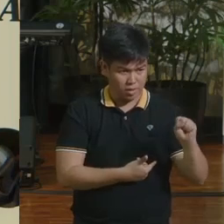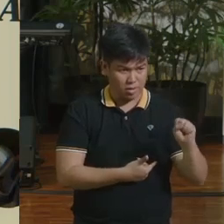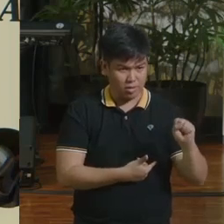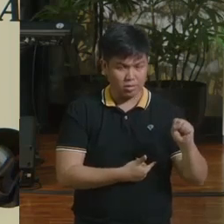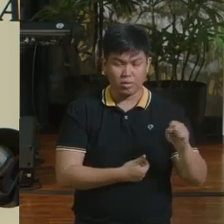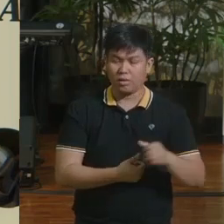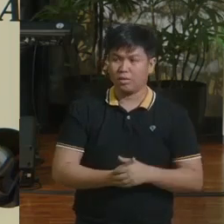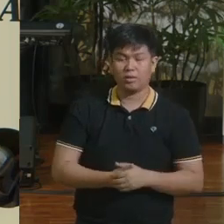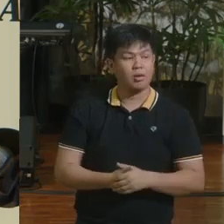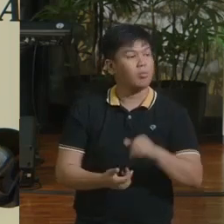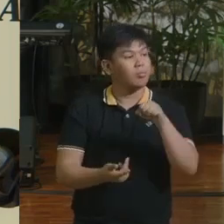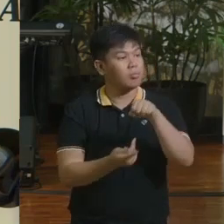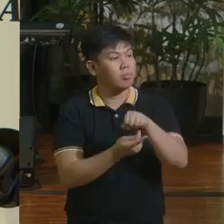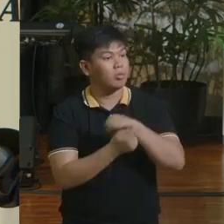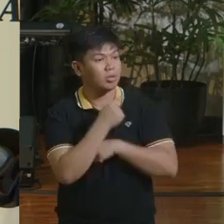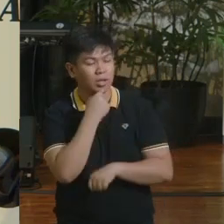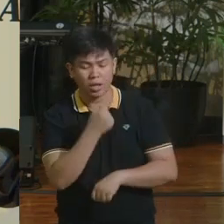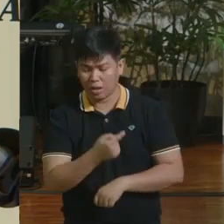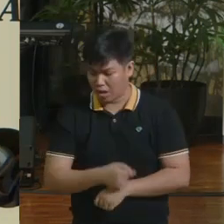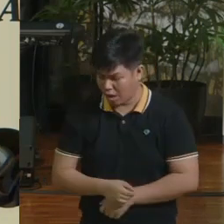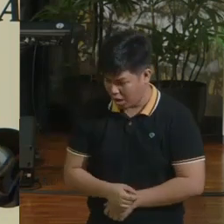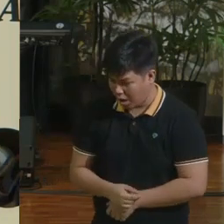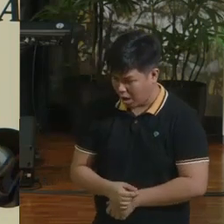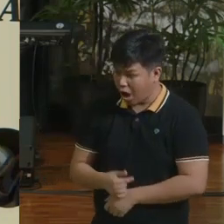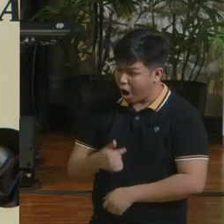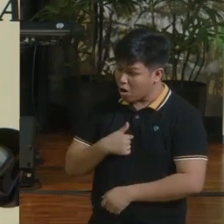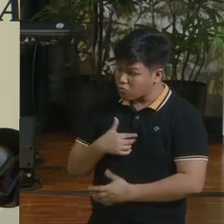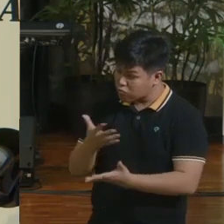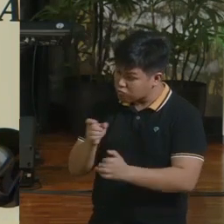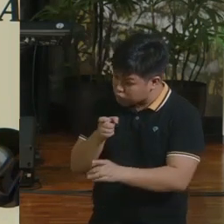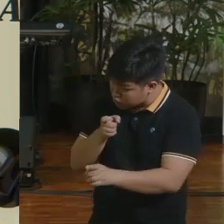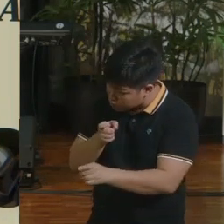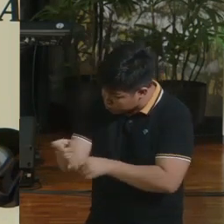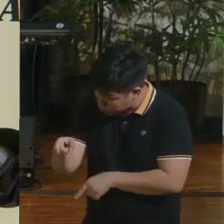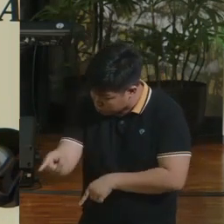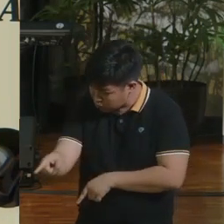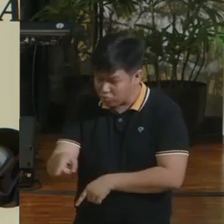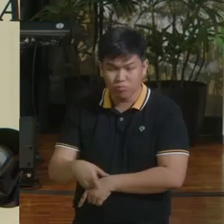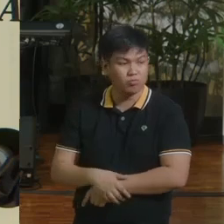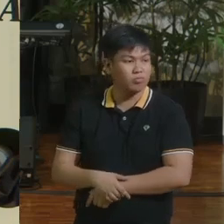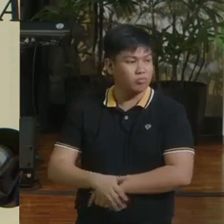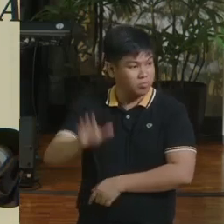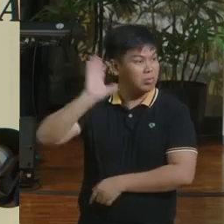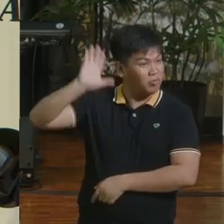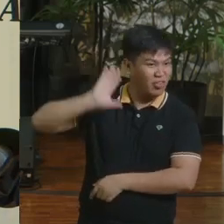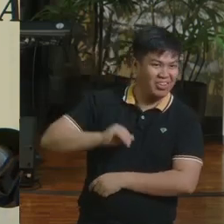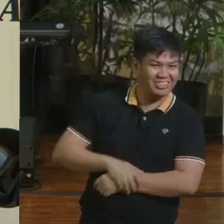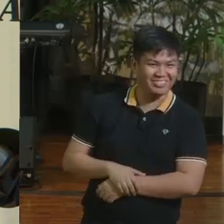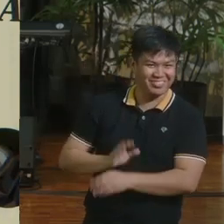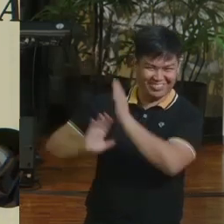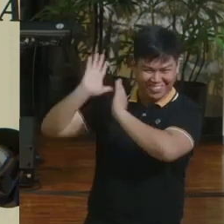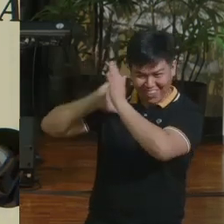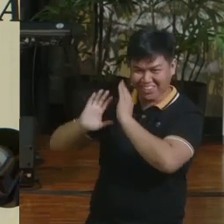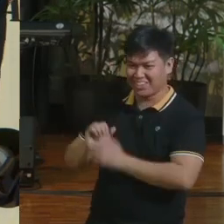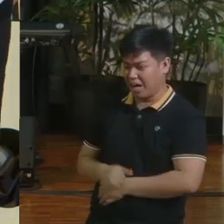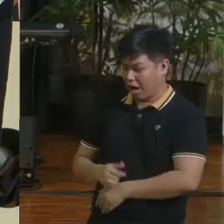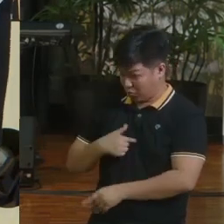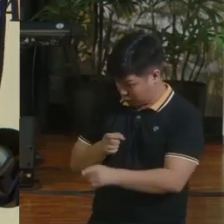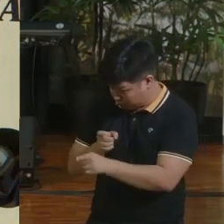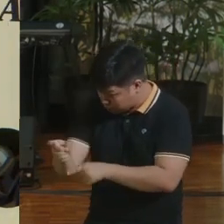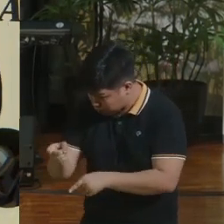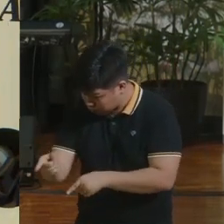actually, mga kapatid, sabi niya, gusto kong patayin itong Kristyanismo na to. At imbis na patayin